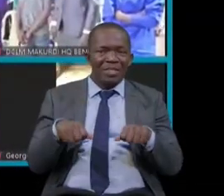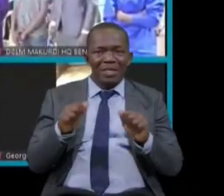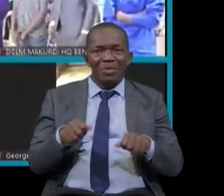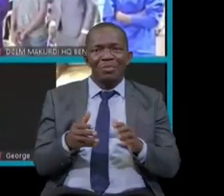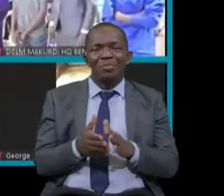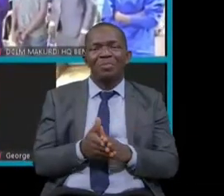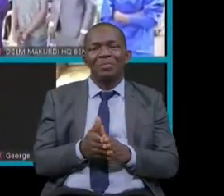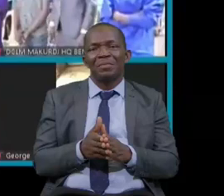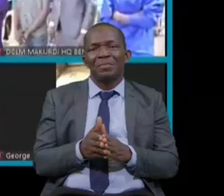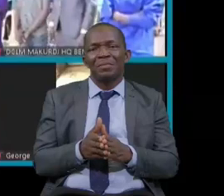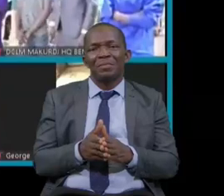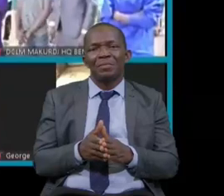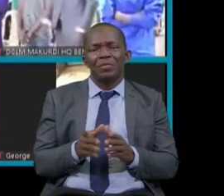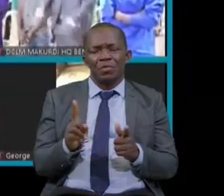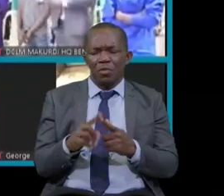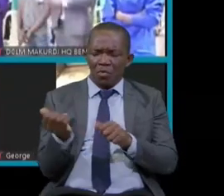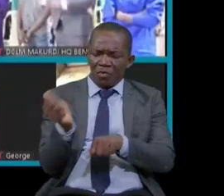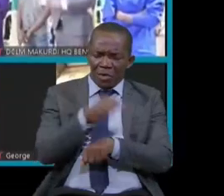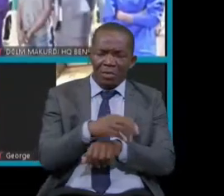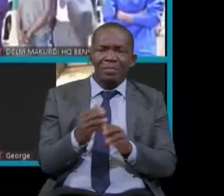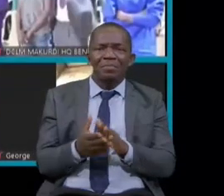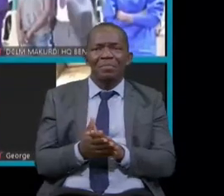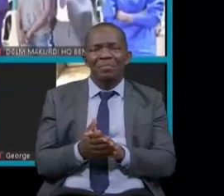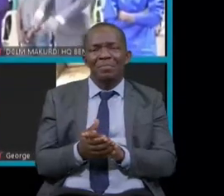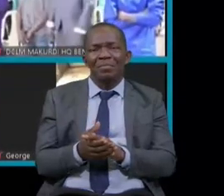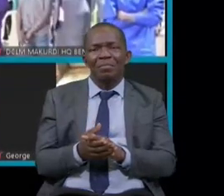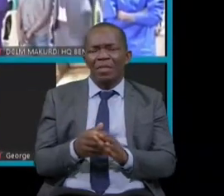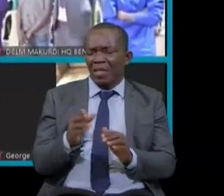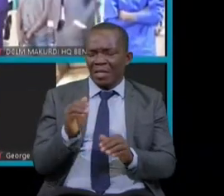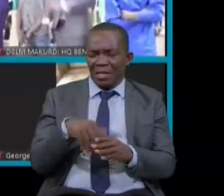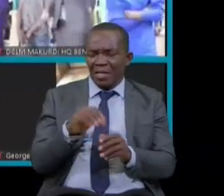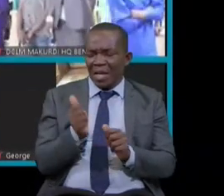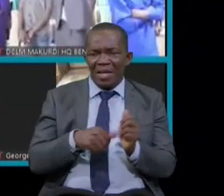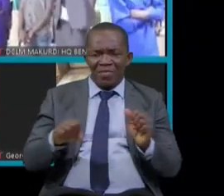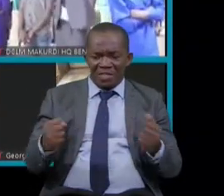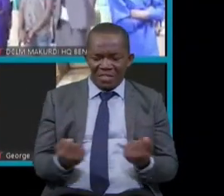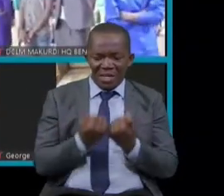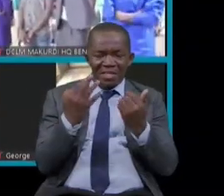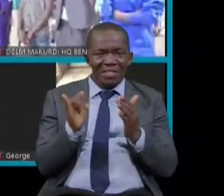De vaincre. Dans les défis de la vie.